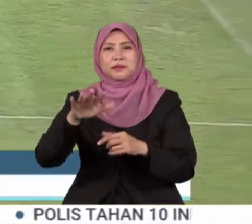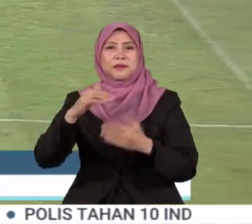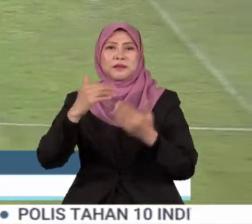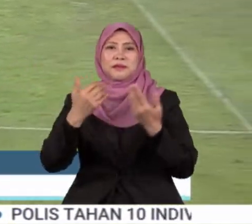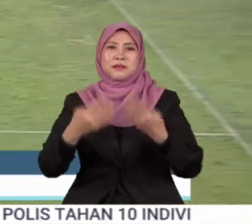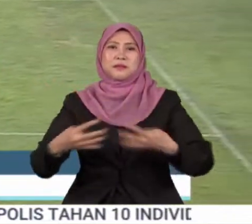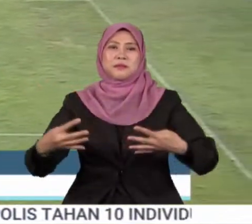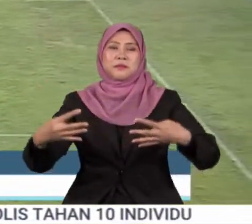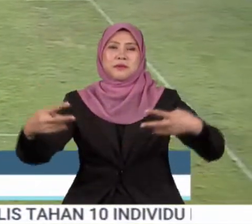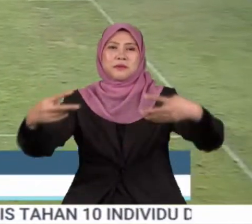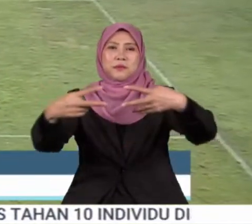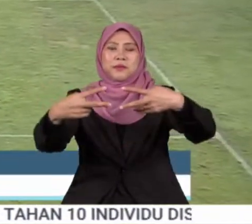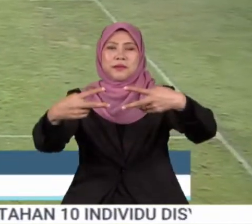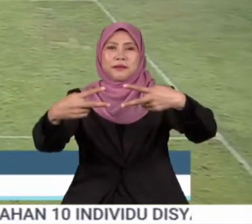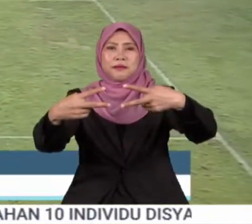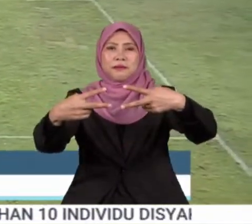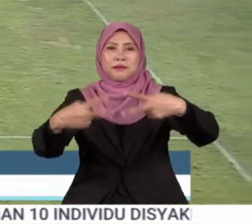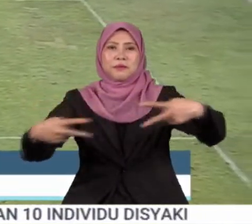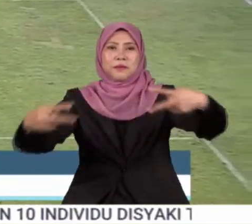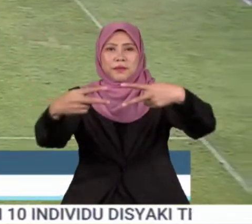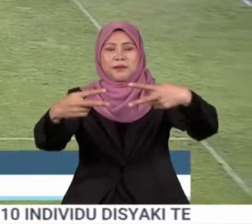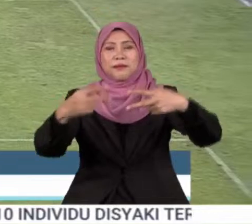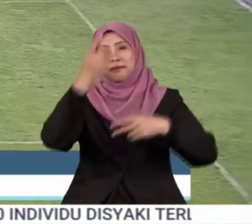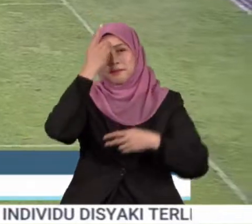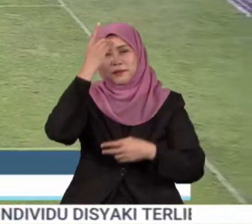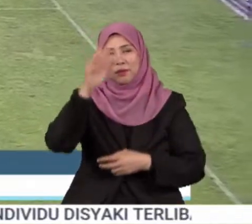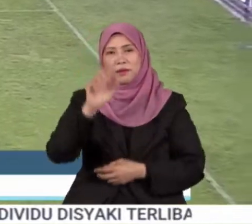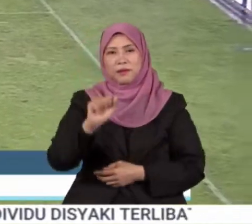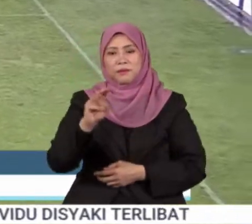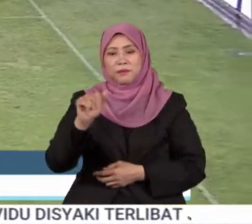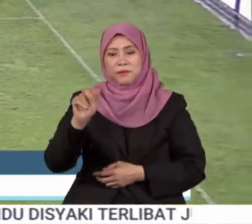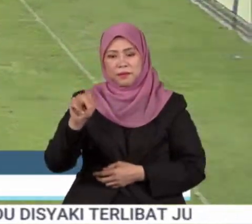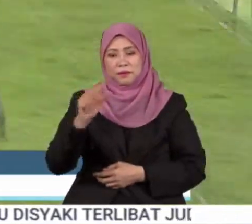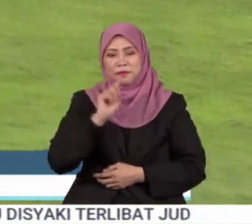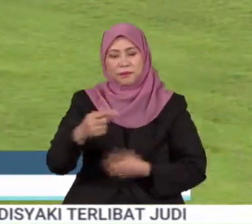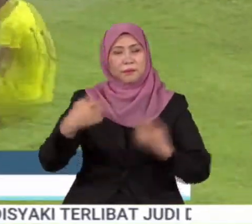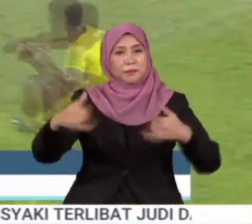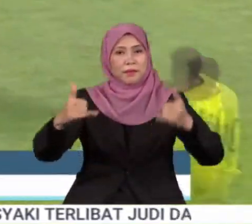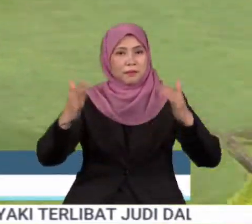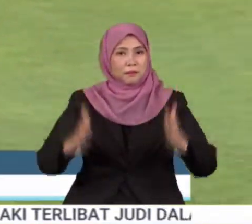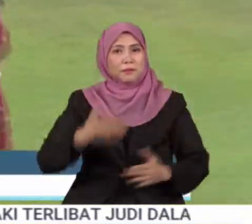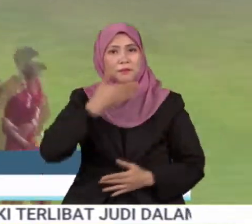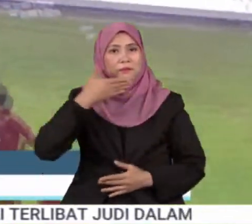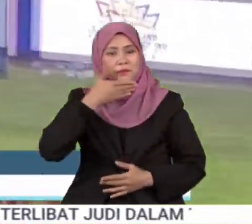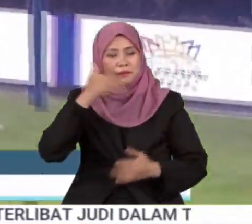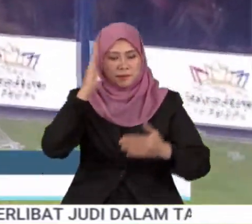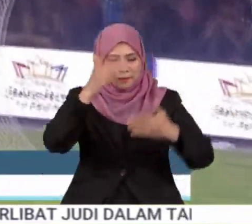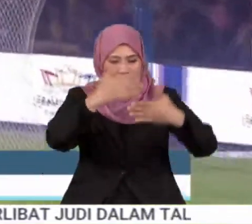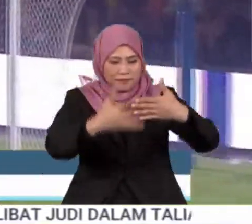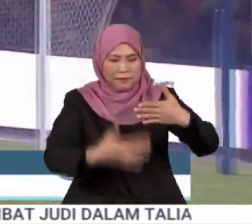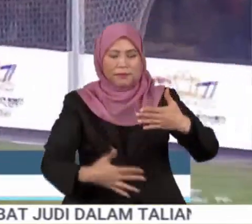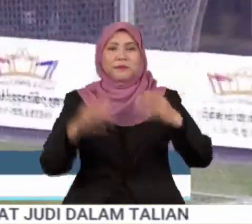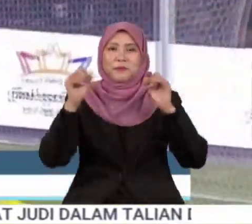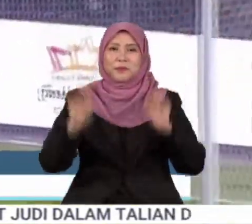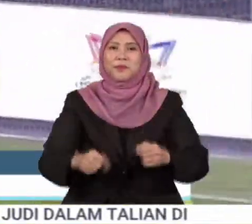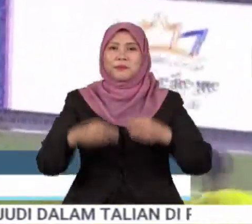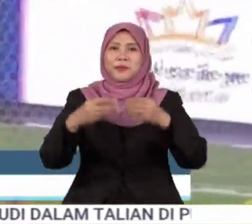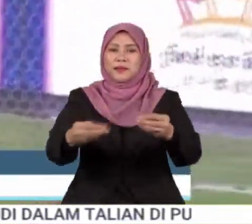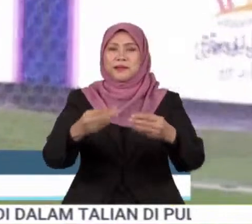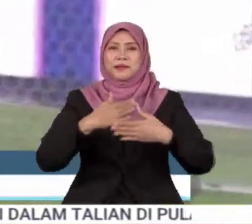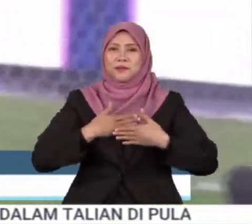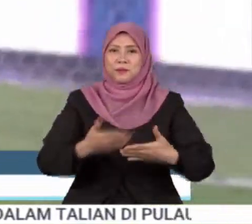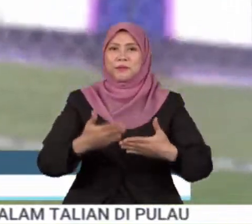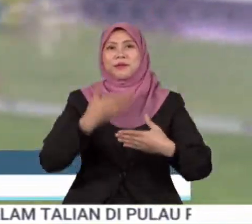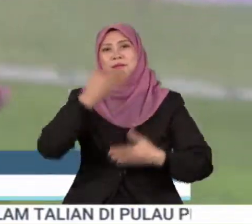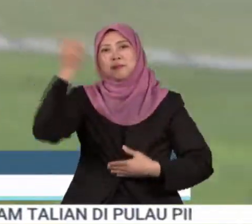separuh akhir. Presidennya, Datuk Hamidin Mohamad Amin, berharap pemain-pemain muda yang akan disenarai dapat memberikan komitmen